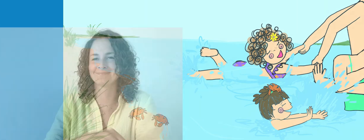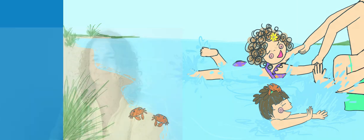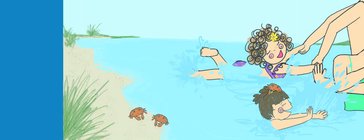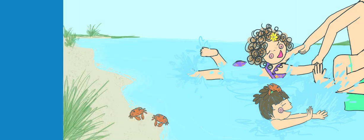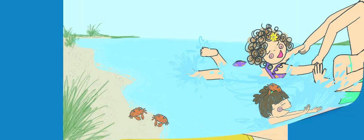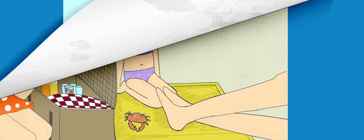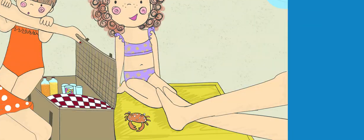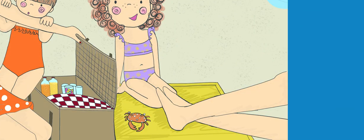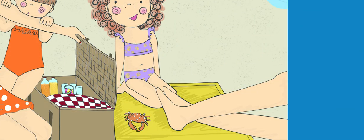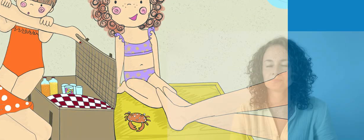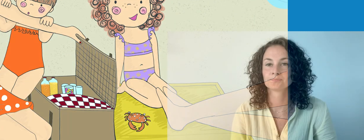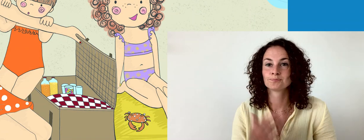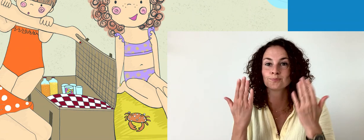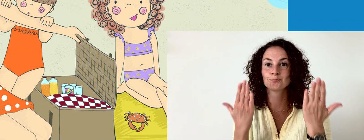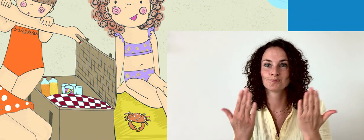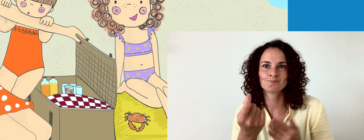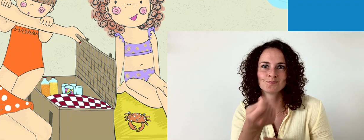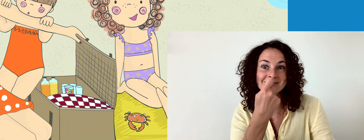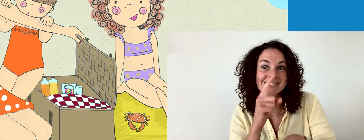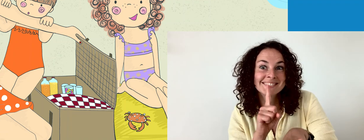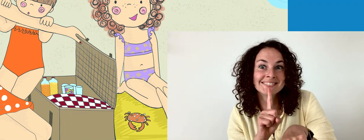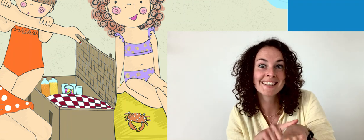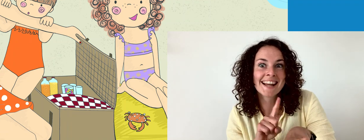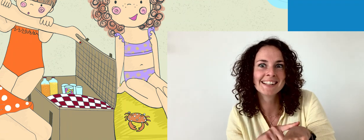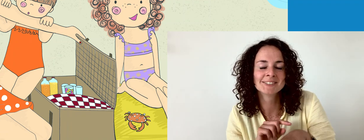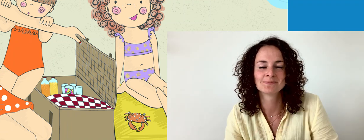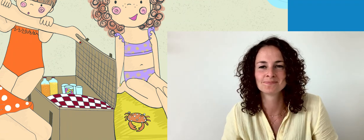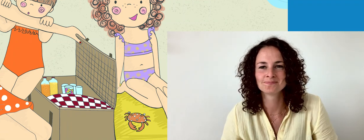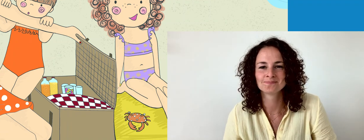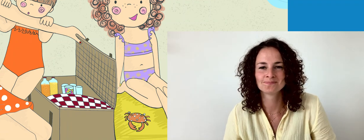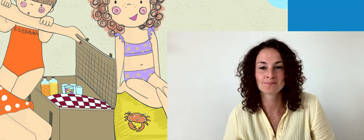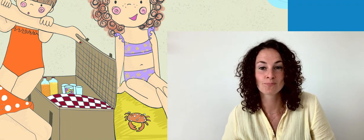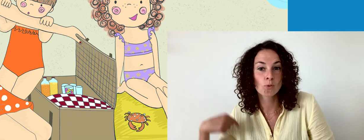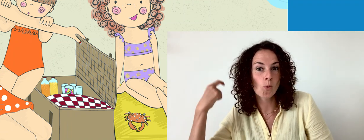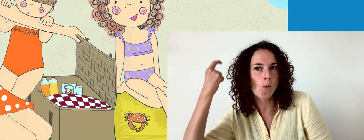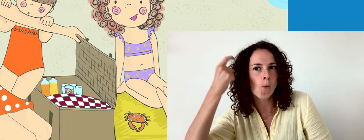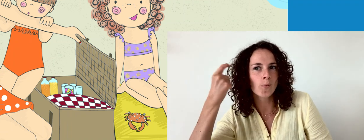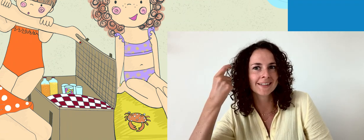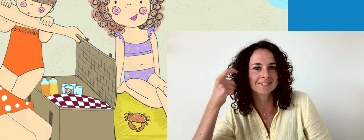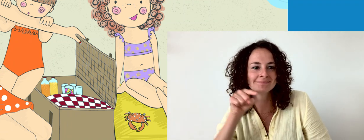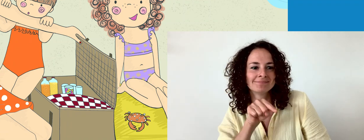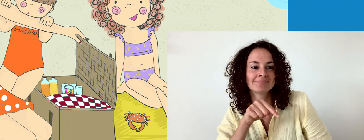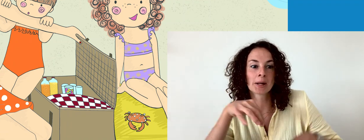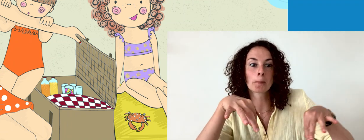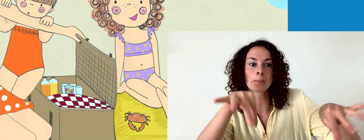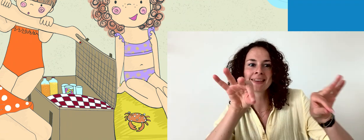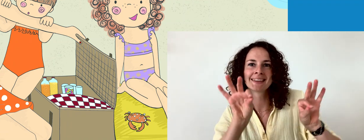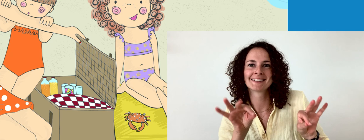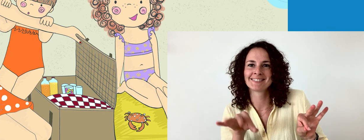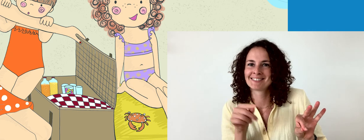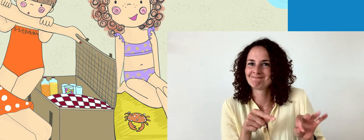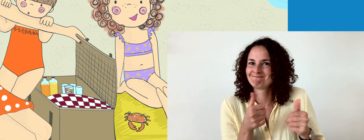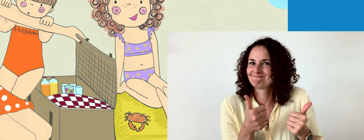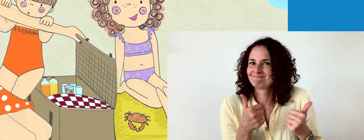Muziek Het is etenstijd Ode vindt picknicken erg gezellig Muziek